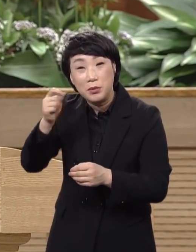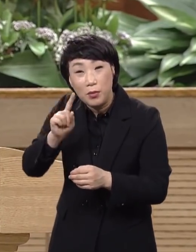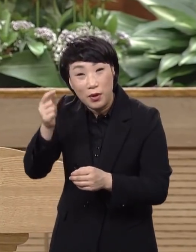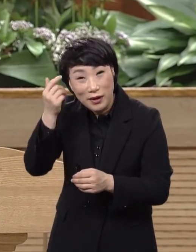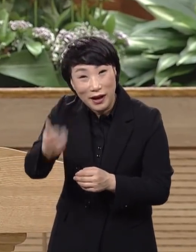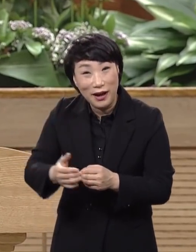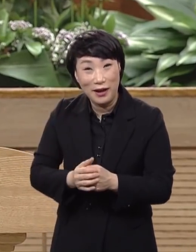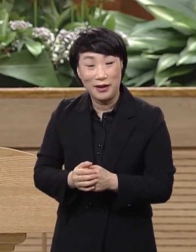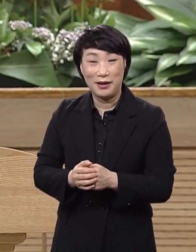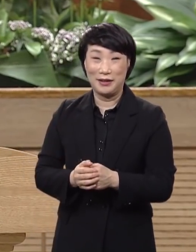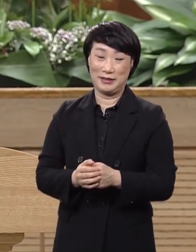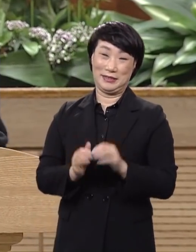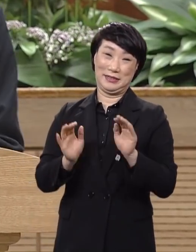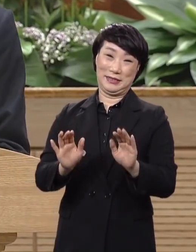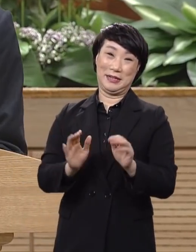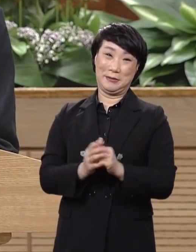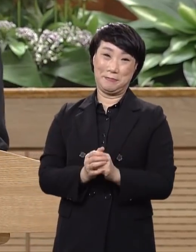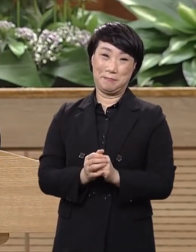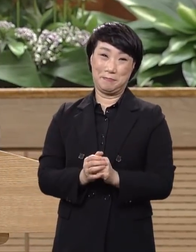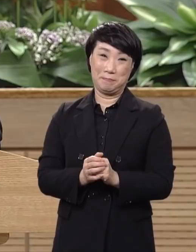진미가 뭐이길래?